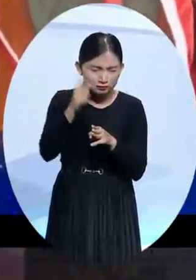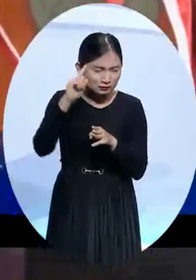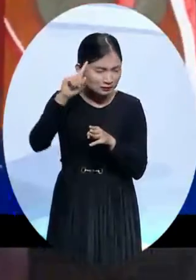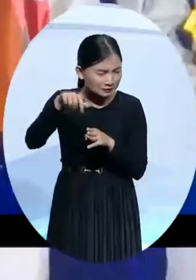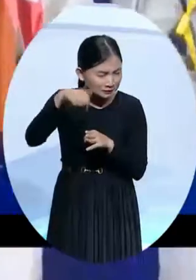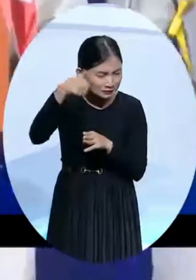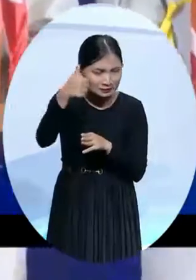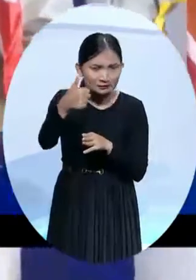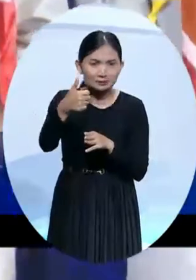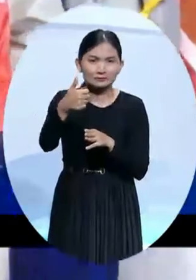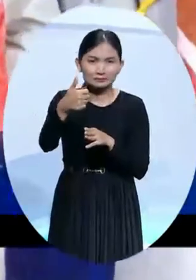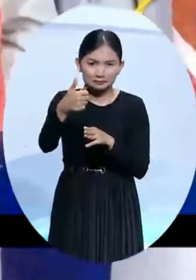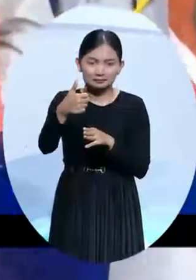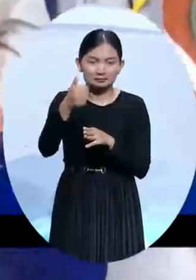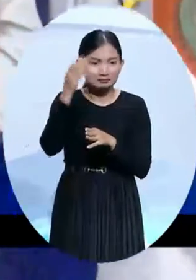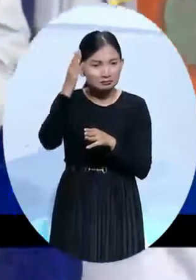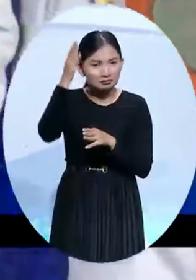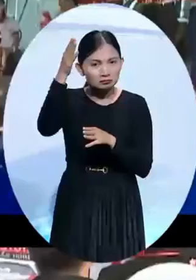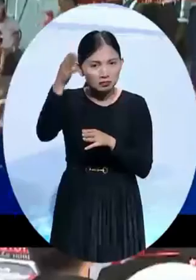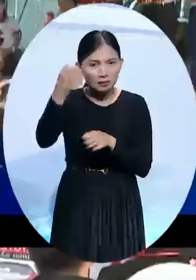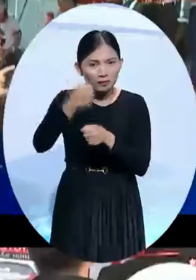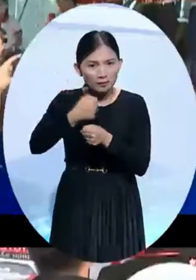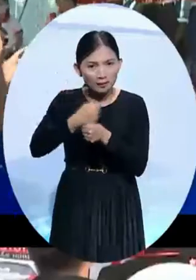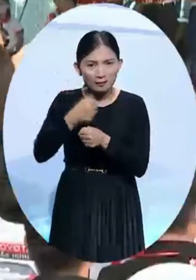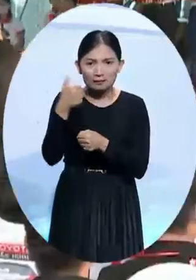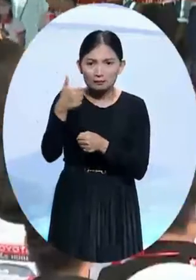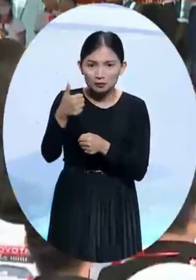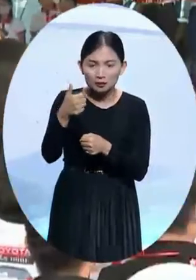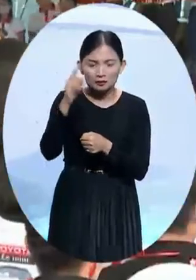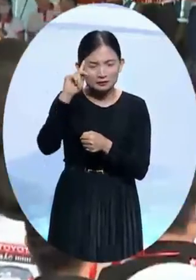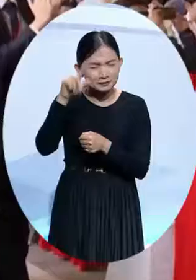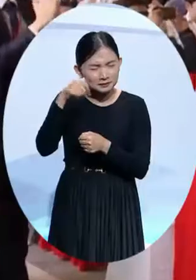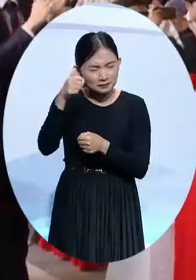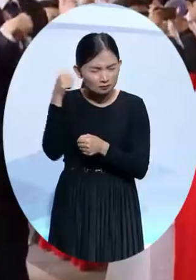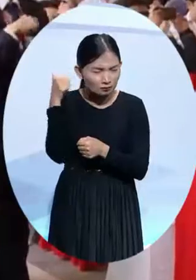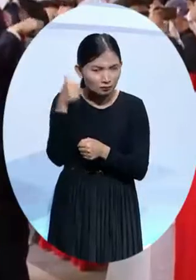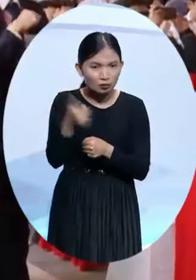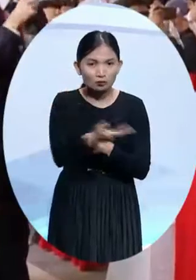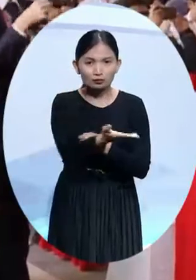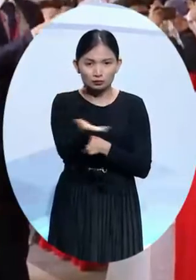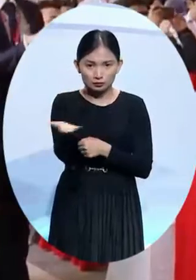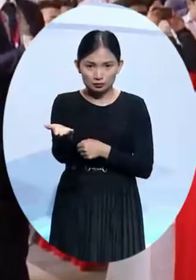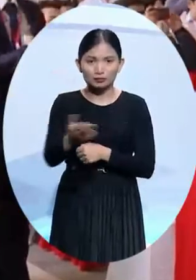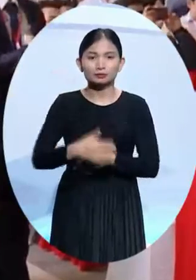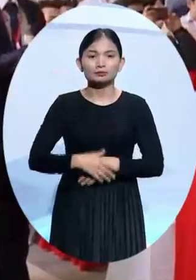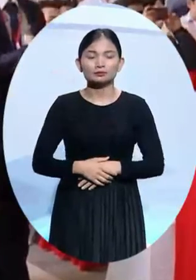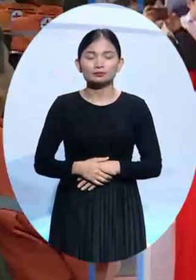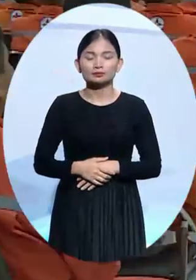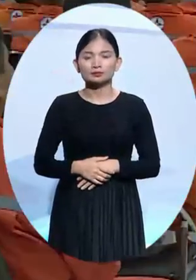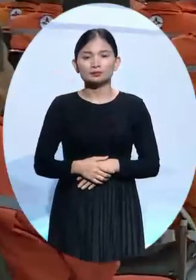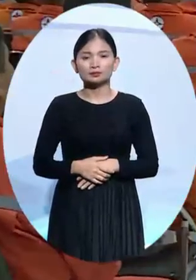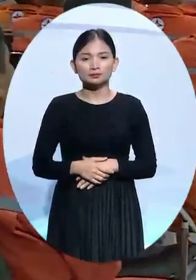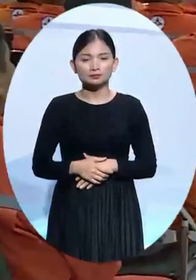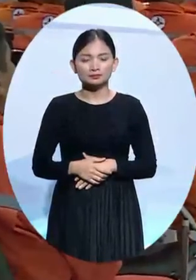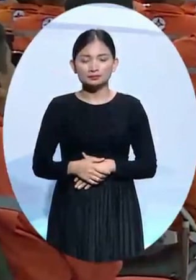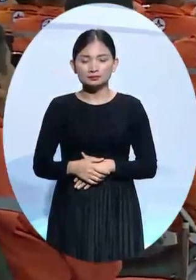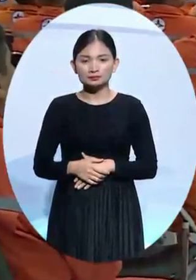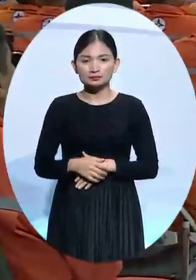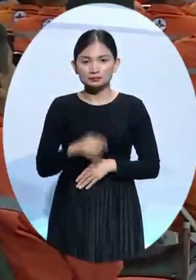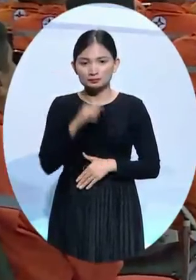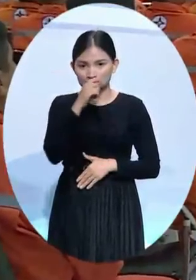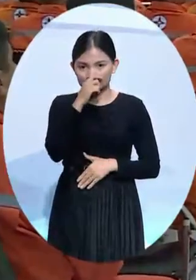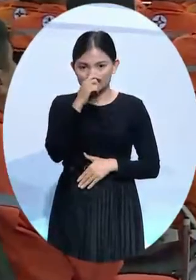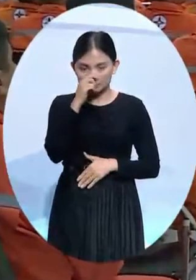để hỗ trợ cho nghiệp vụ trong tương lai, góp phần mang đến những trải nghiệm ngày càng tốt hơn cho khách hàng.